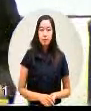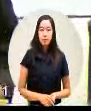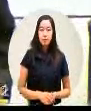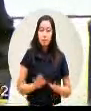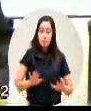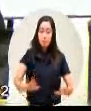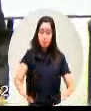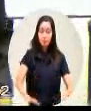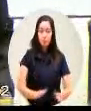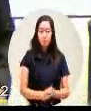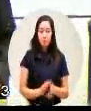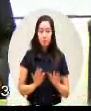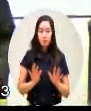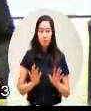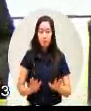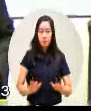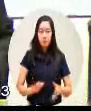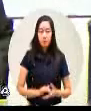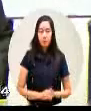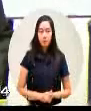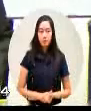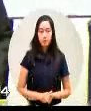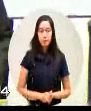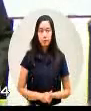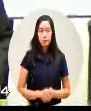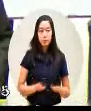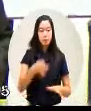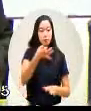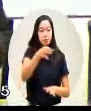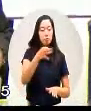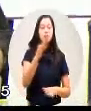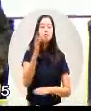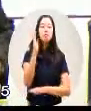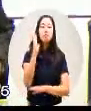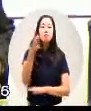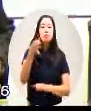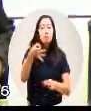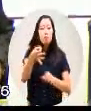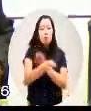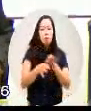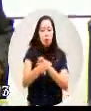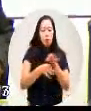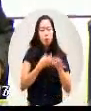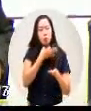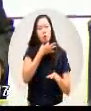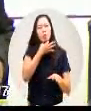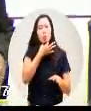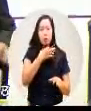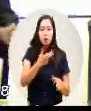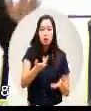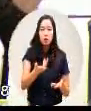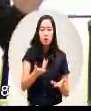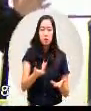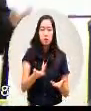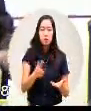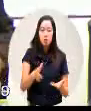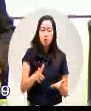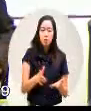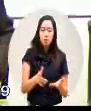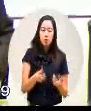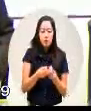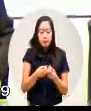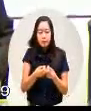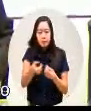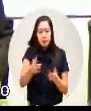在目前呐哈，财政很困窘，要安那去把整